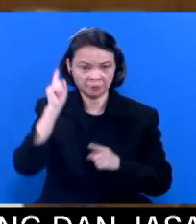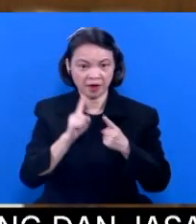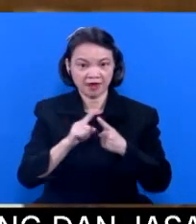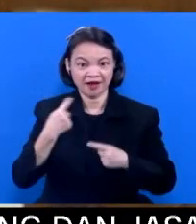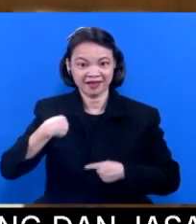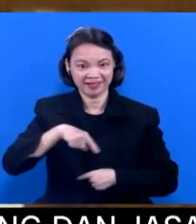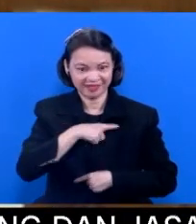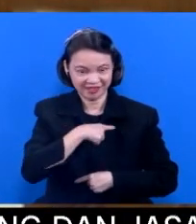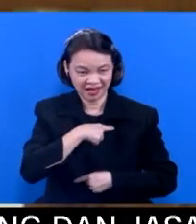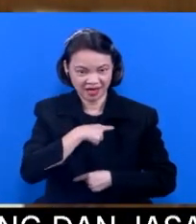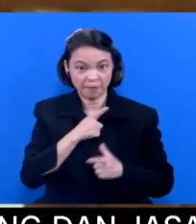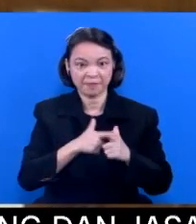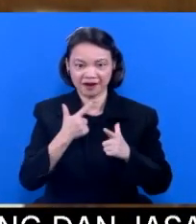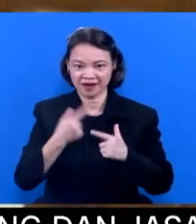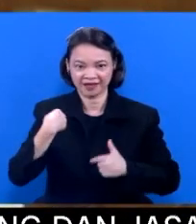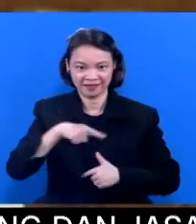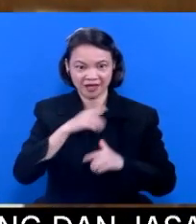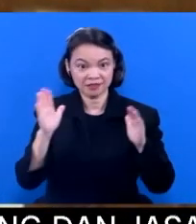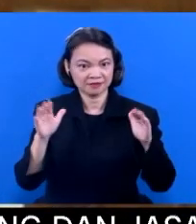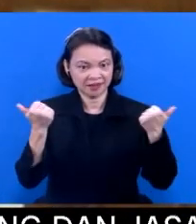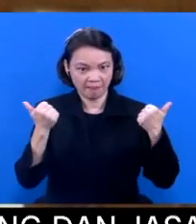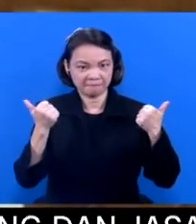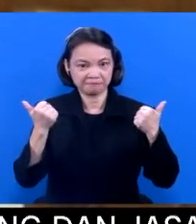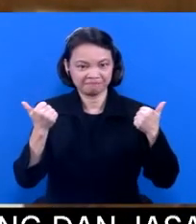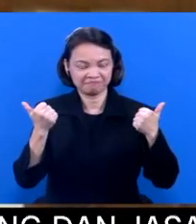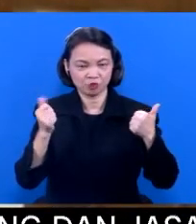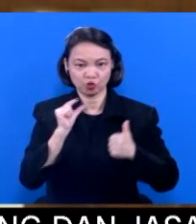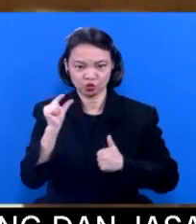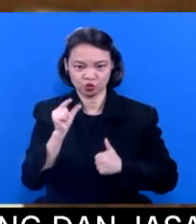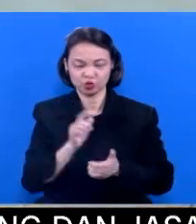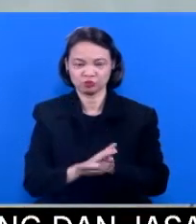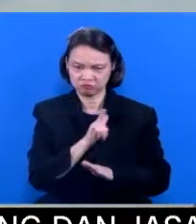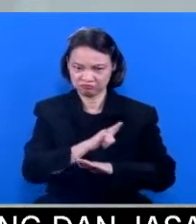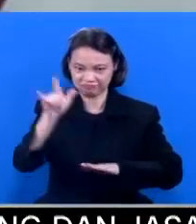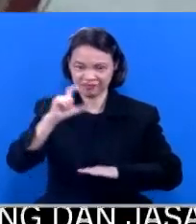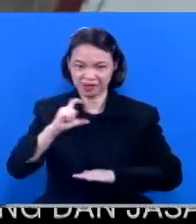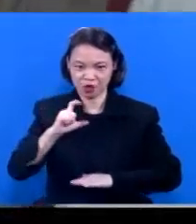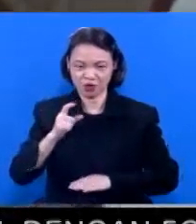kita itu akan siap untuk menjalankannya.